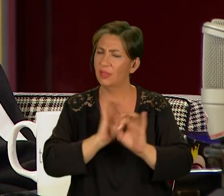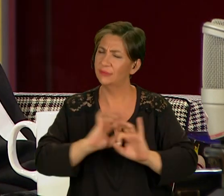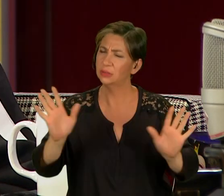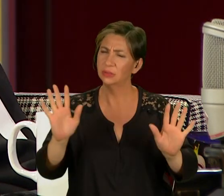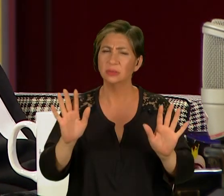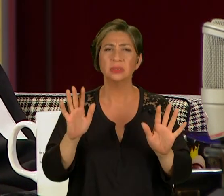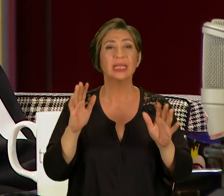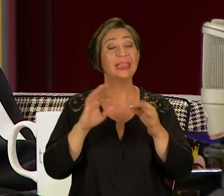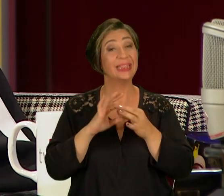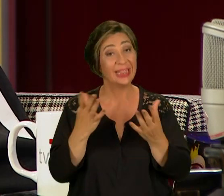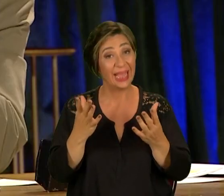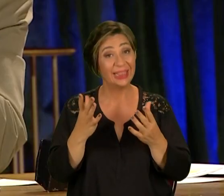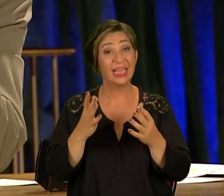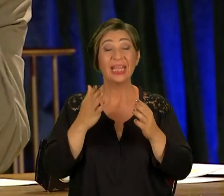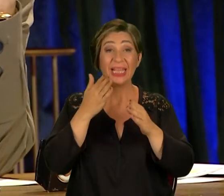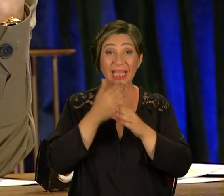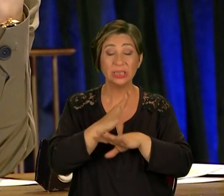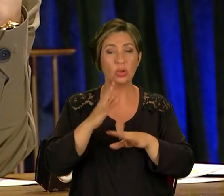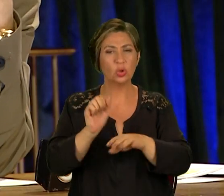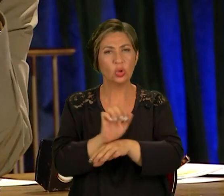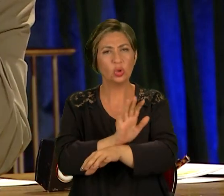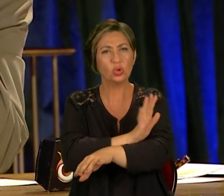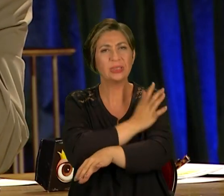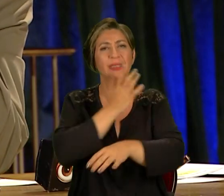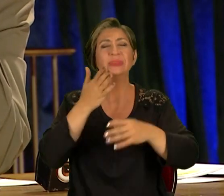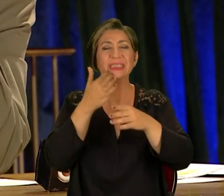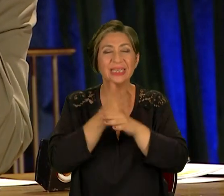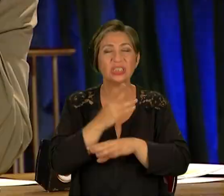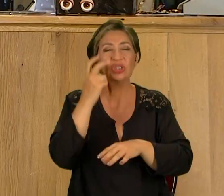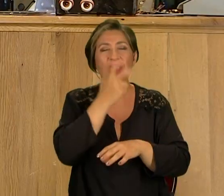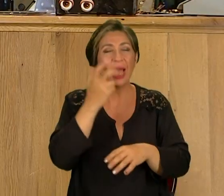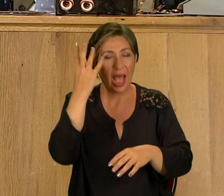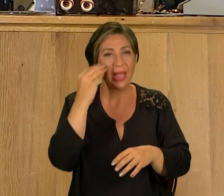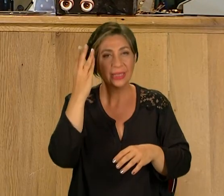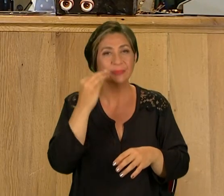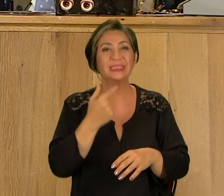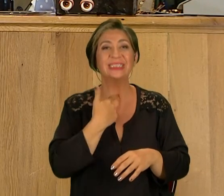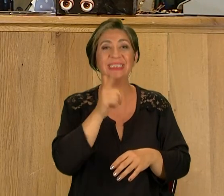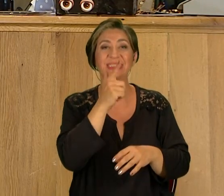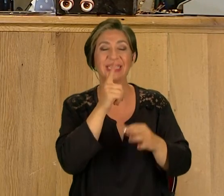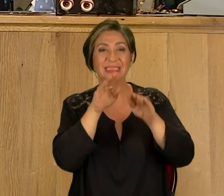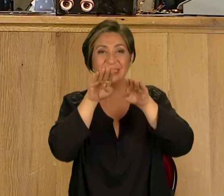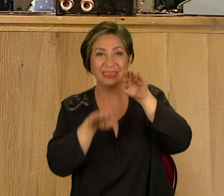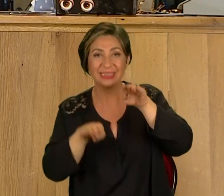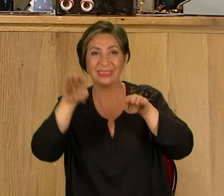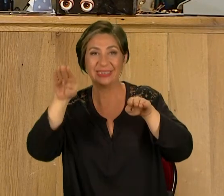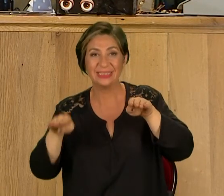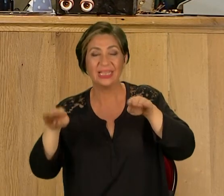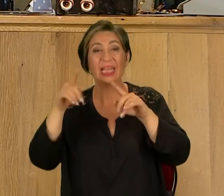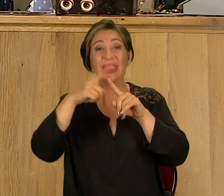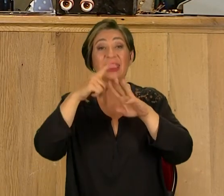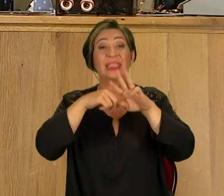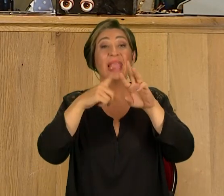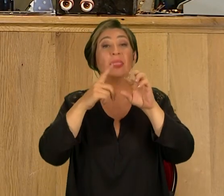evet. Yani çünkü gerçekten duygusallaştığımız ve gerçekten şarkıları anladığımız zaman tenoral